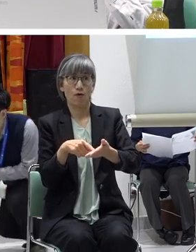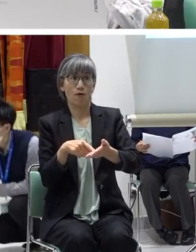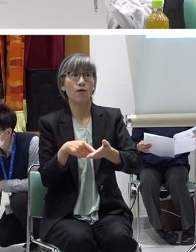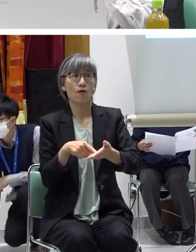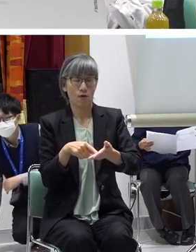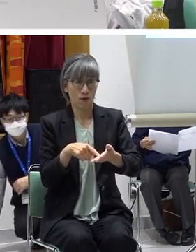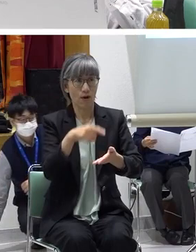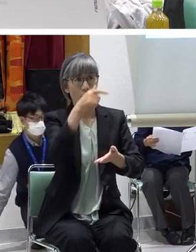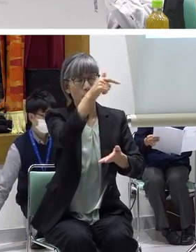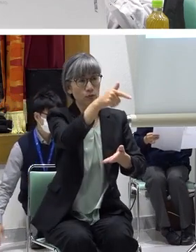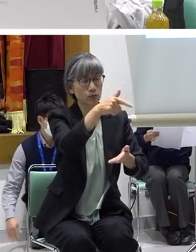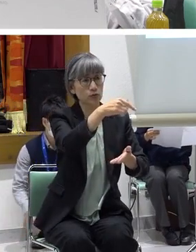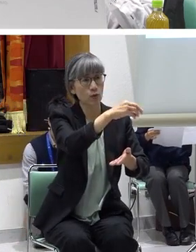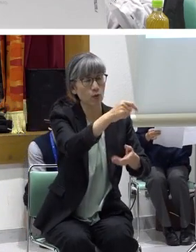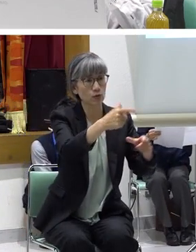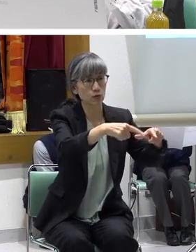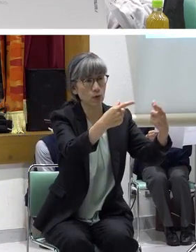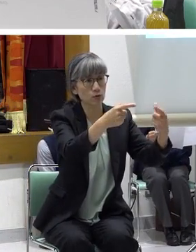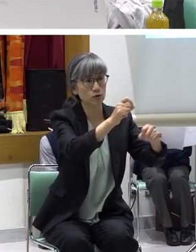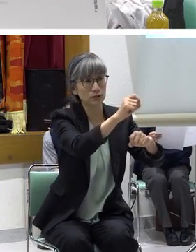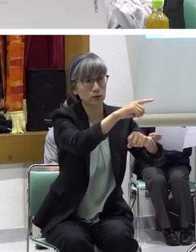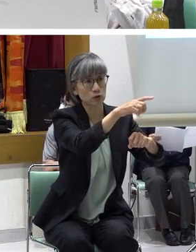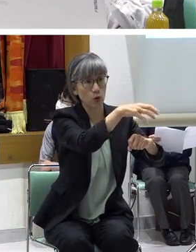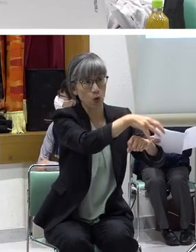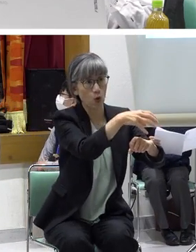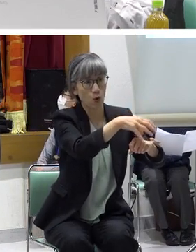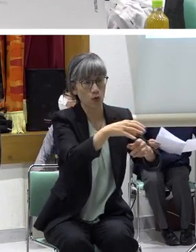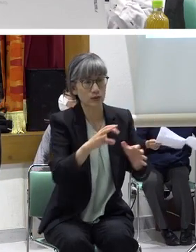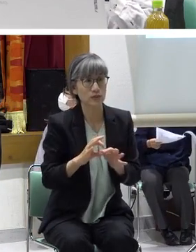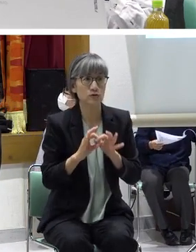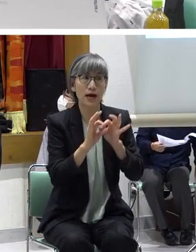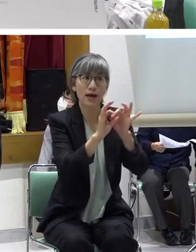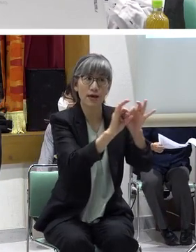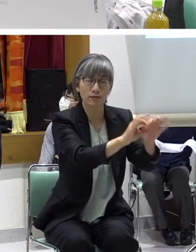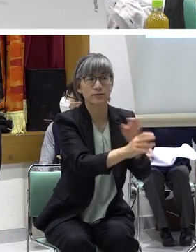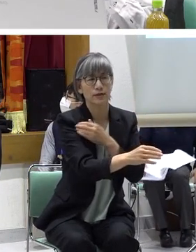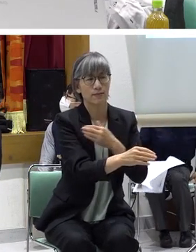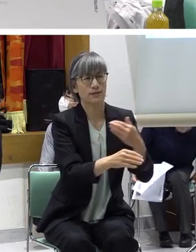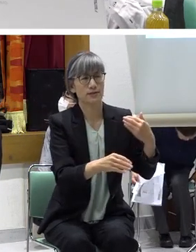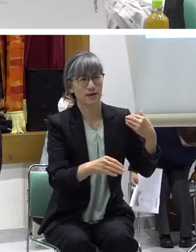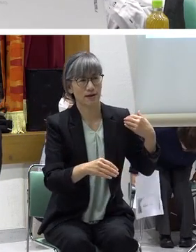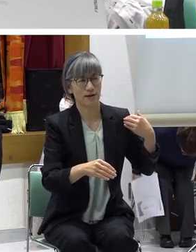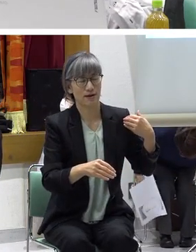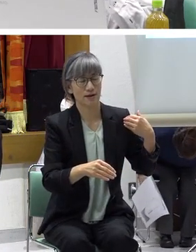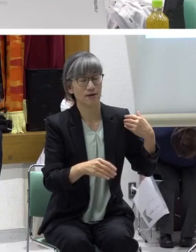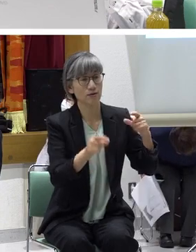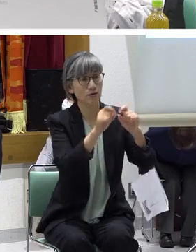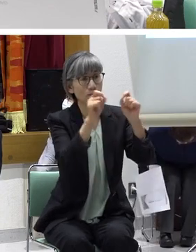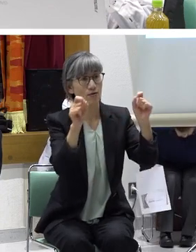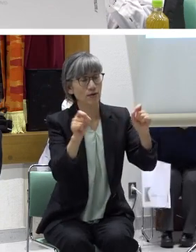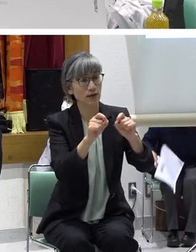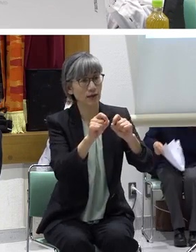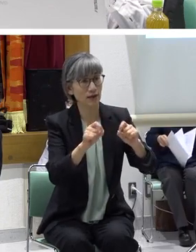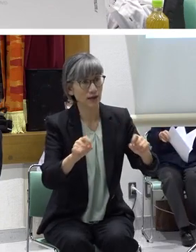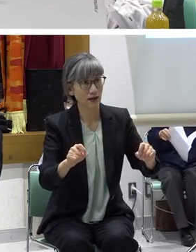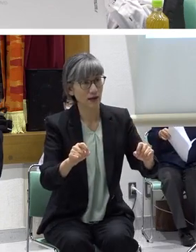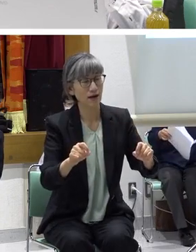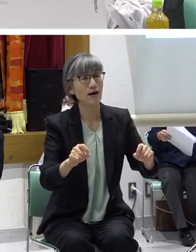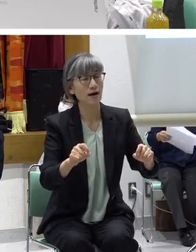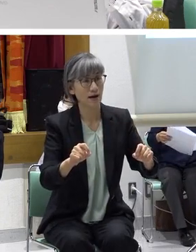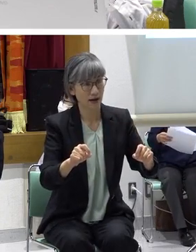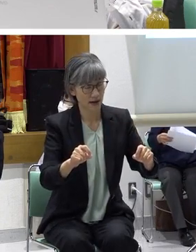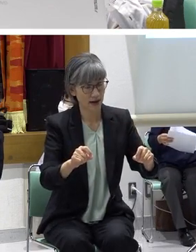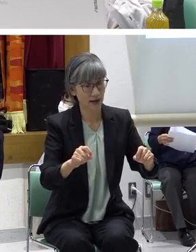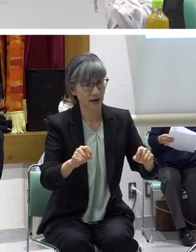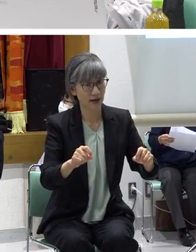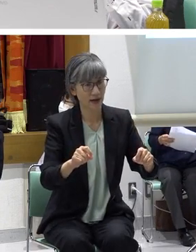の土木事務所の方へ伝えることができました。その結果、年に1回から